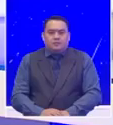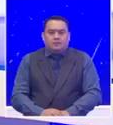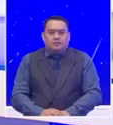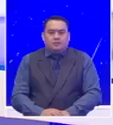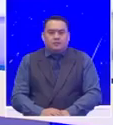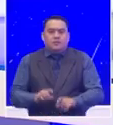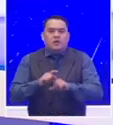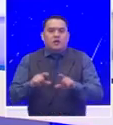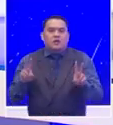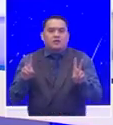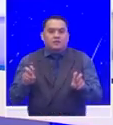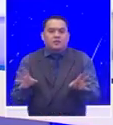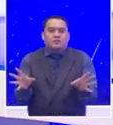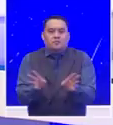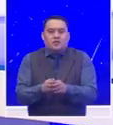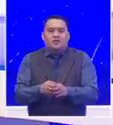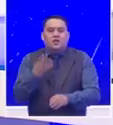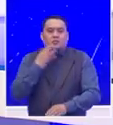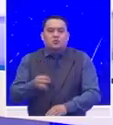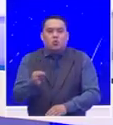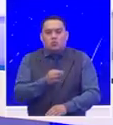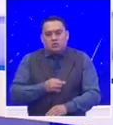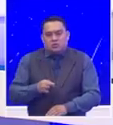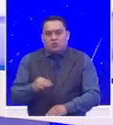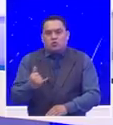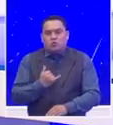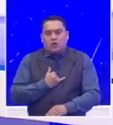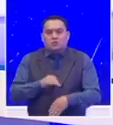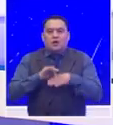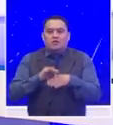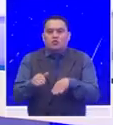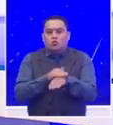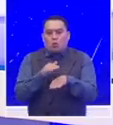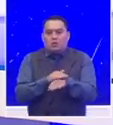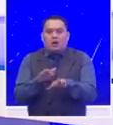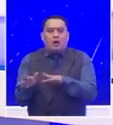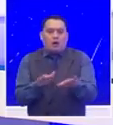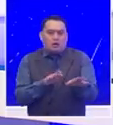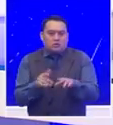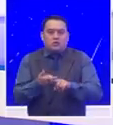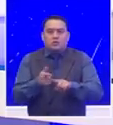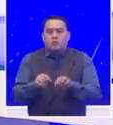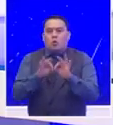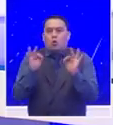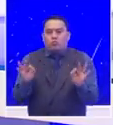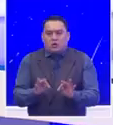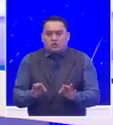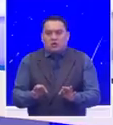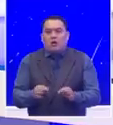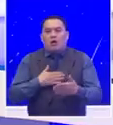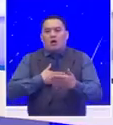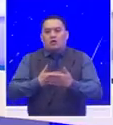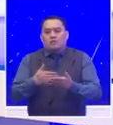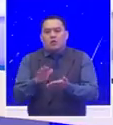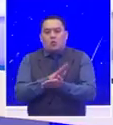Под эгидой «Бергеміз ЖТСУ» практически в каждом уголке Алматинской области проводятся благотворительные акции. Таким образом, партия большинства, волонтеры